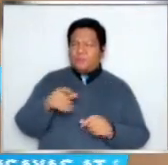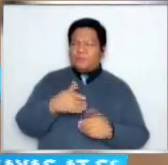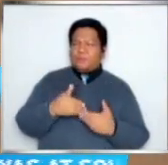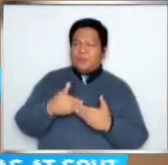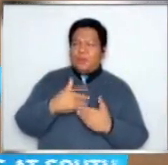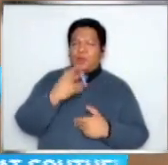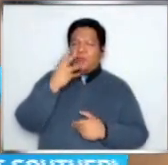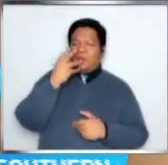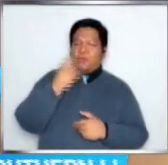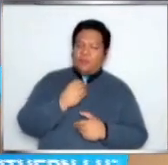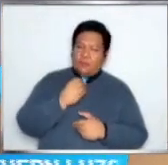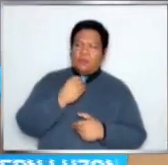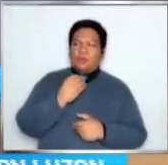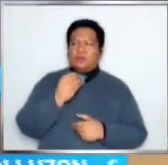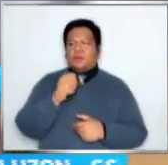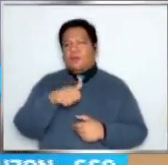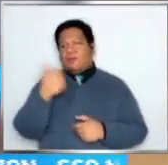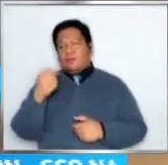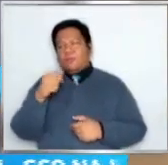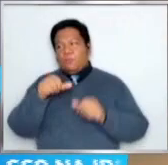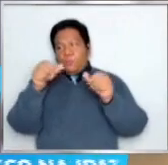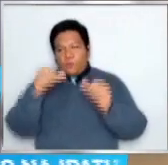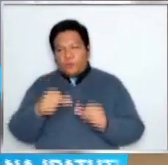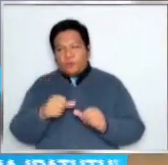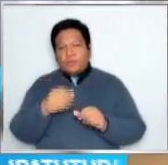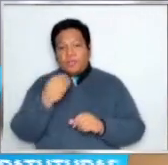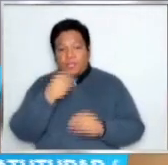kumakain. Duday, labanan mo yan.